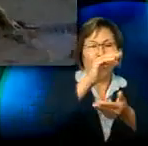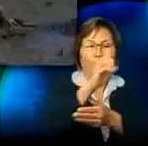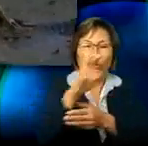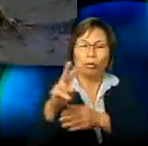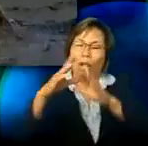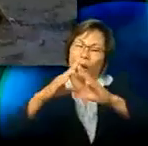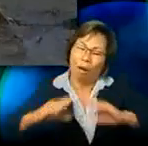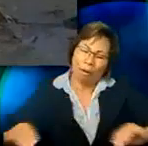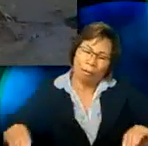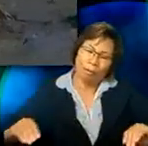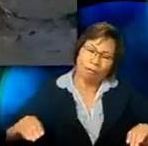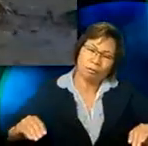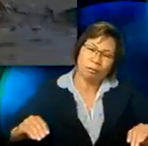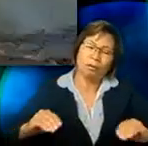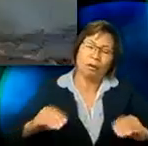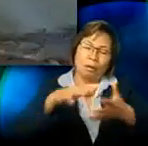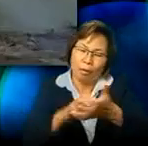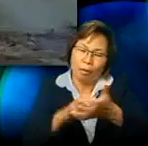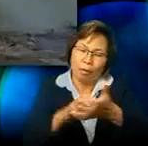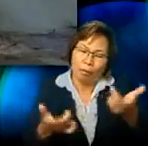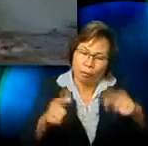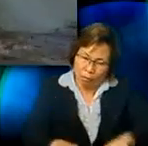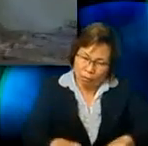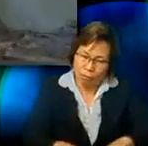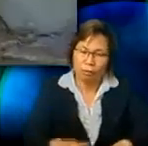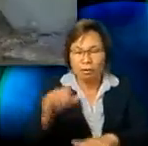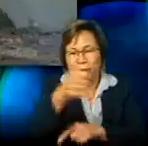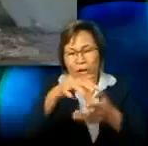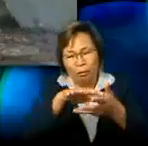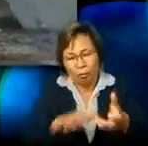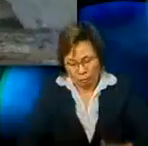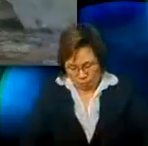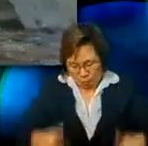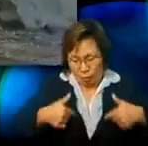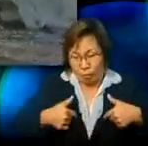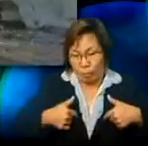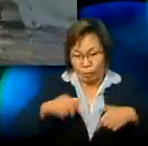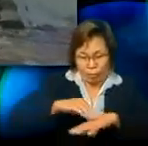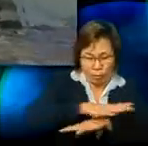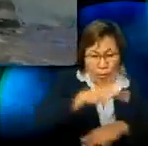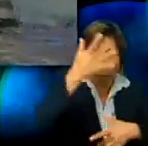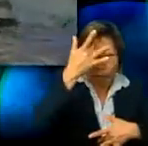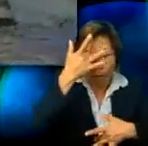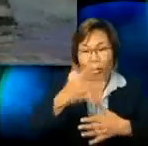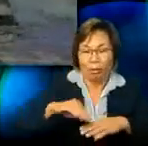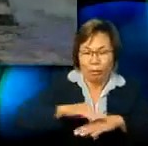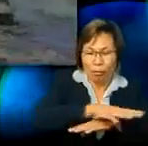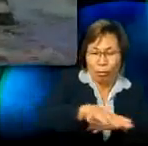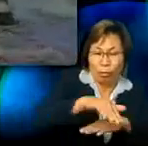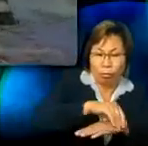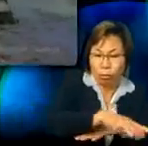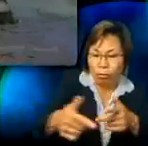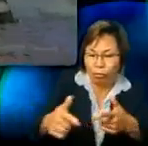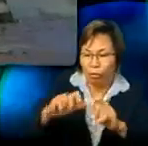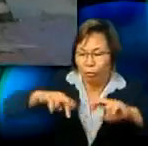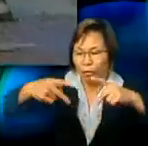oksigen lenyap sama sekali apabila malapetaka ini berlaku. Selain kemusnahan hidupan, penularan penyakit juga dapat merebak